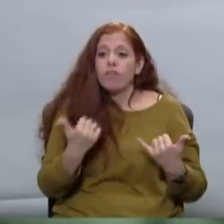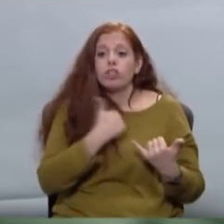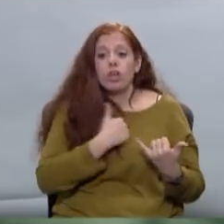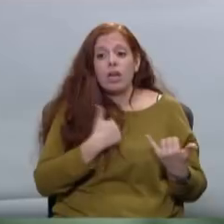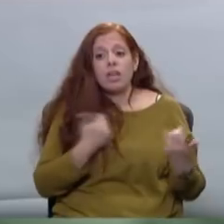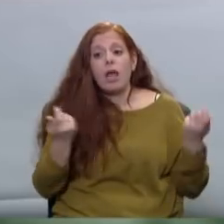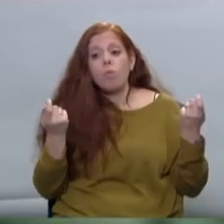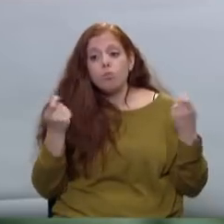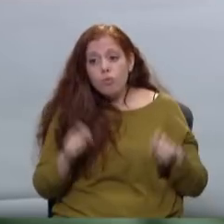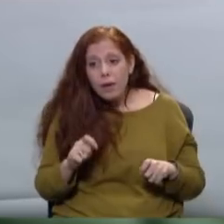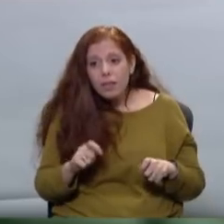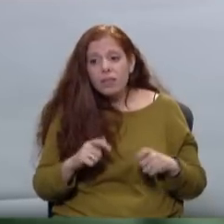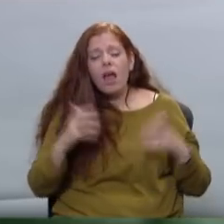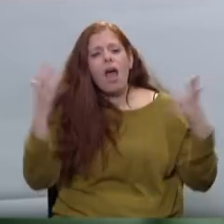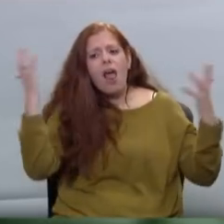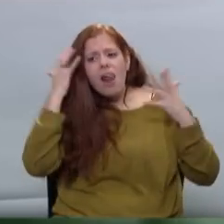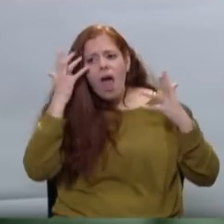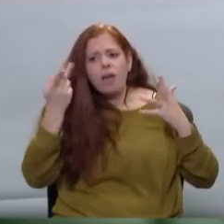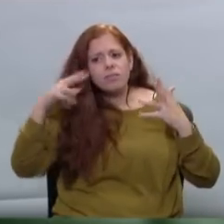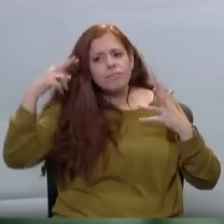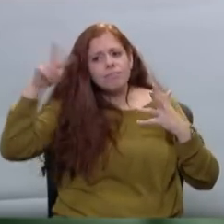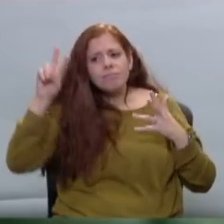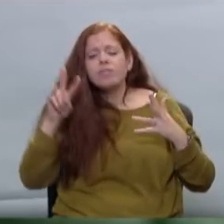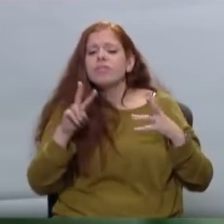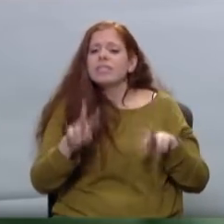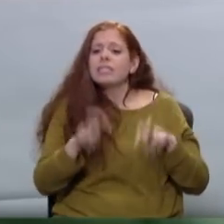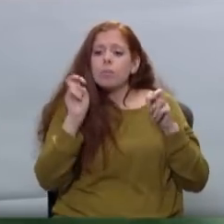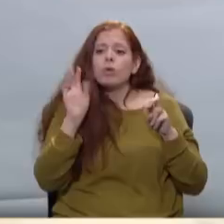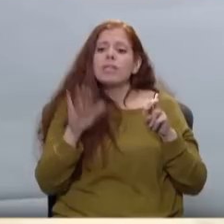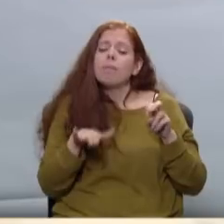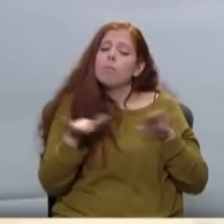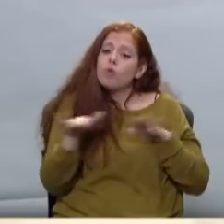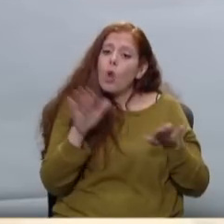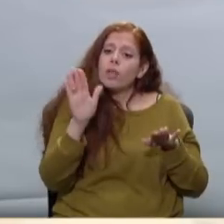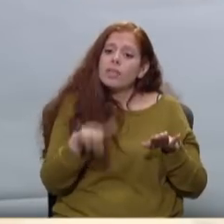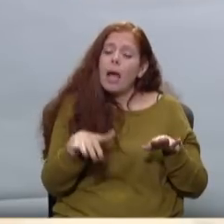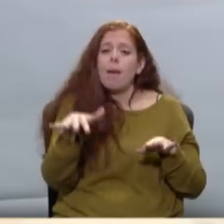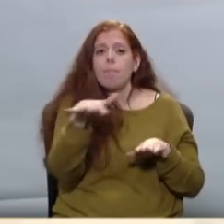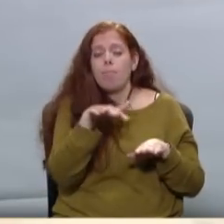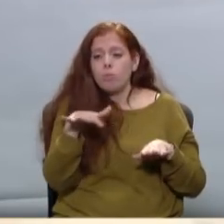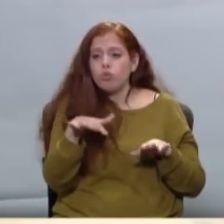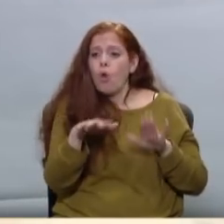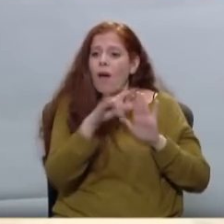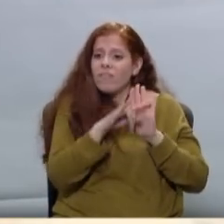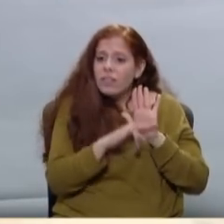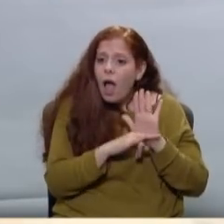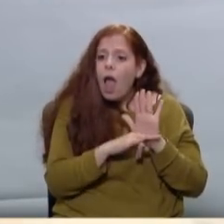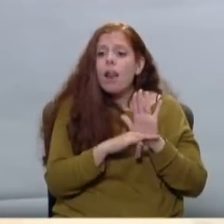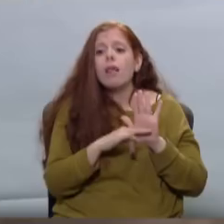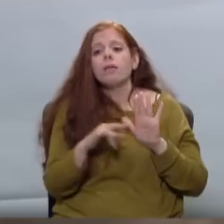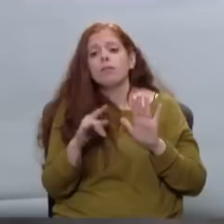down, the pressure's on. It's an opportunity for the governments, provincial and Canada,